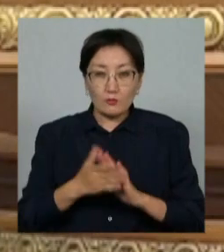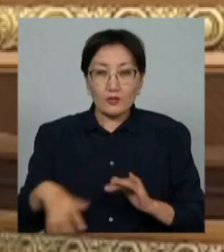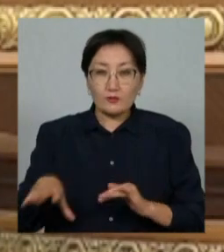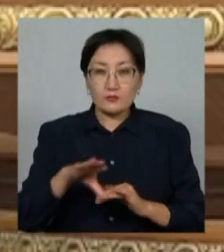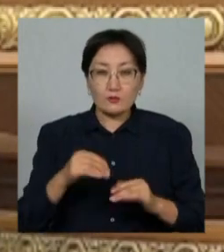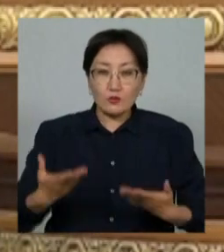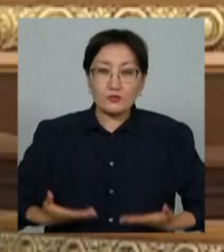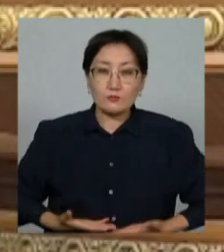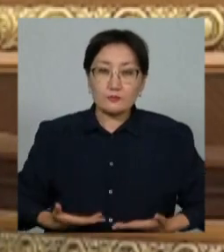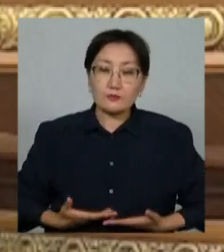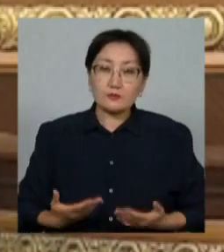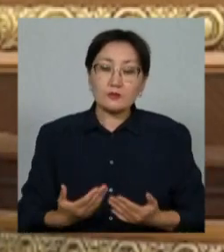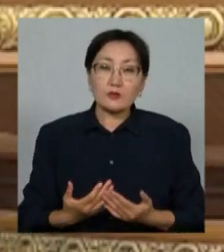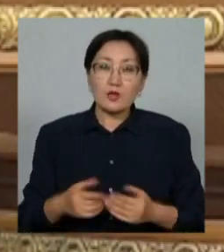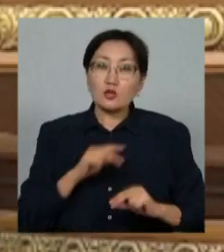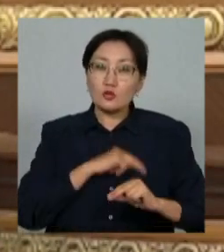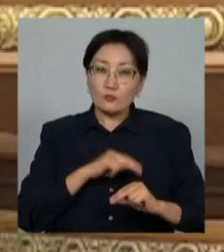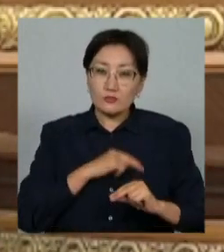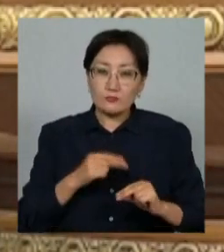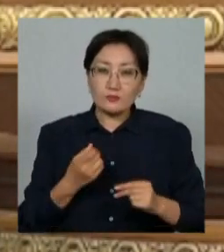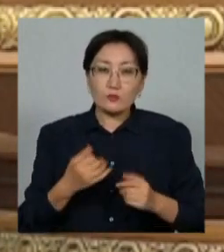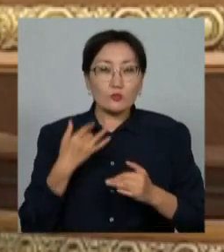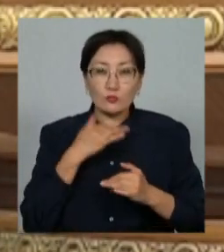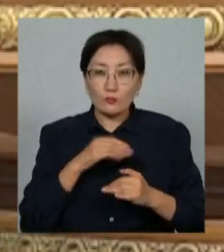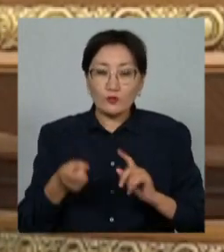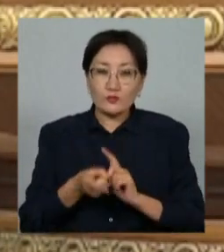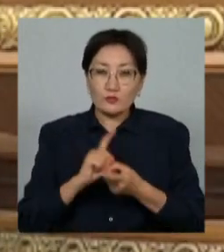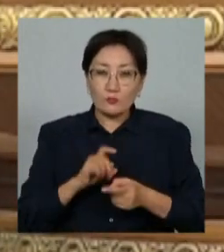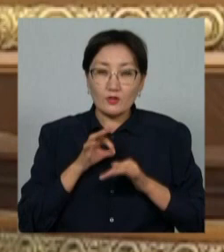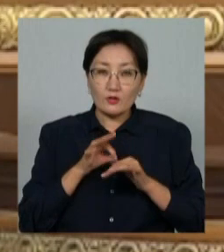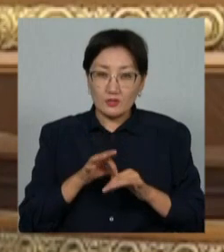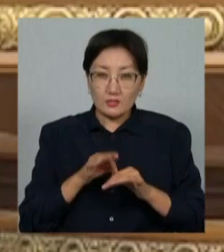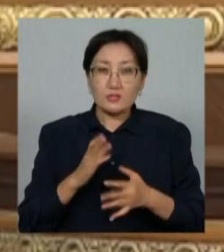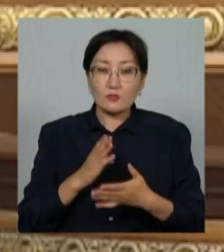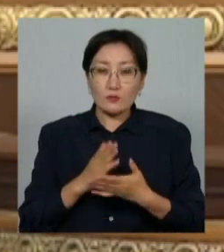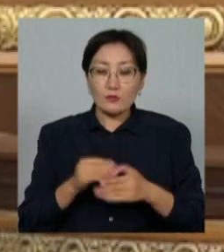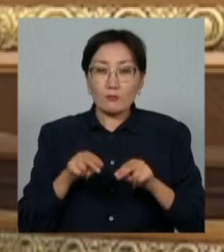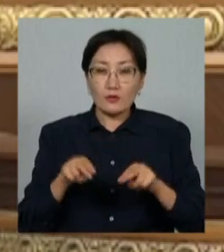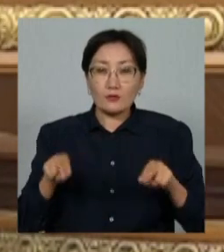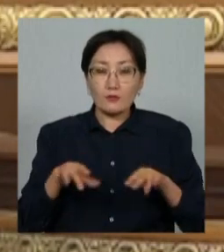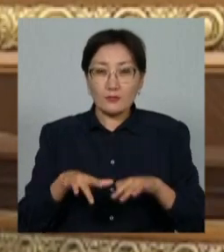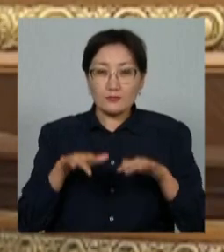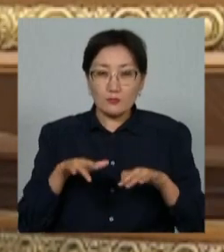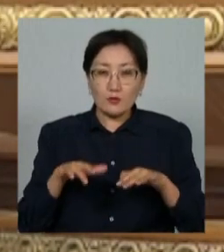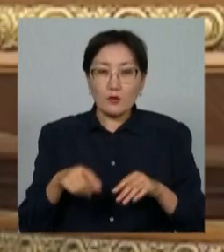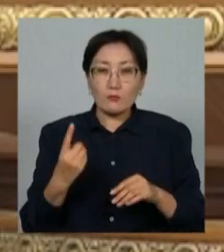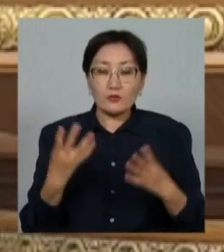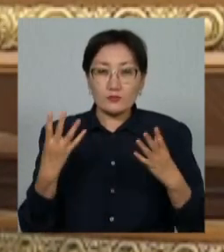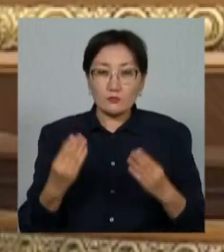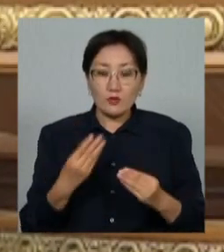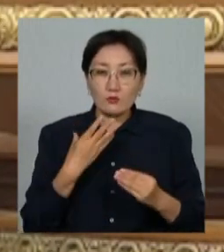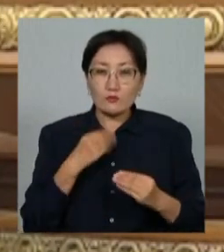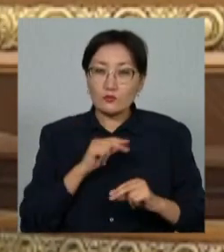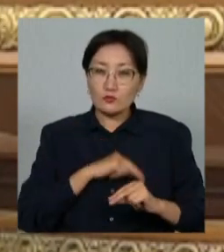баршамыздың өмірімізге, жұмысымызға да көптеген өзгерістер әкелсе де, парламент бір күнгі де өз